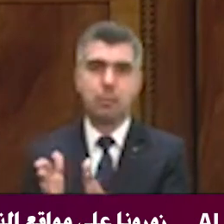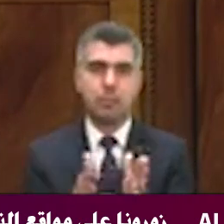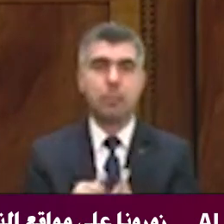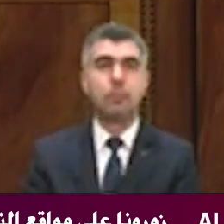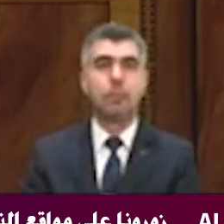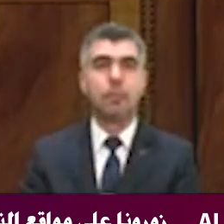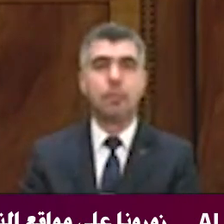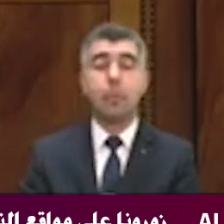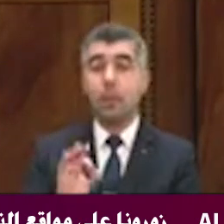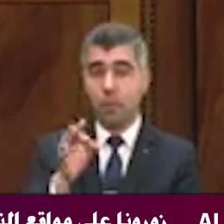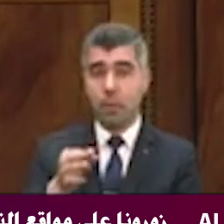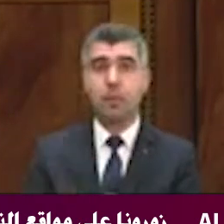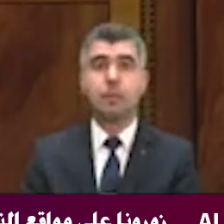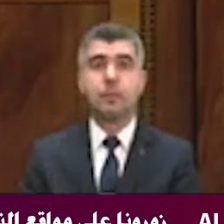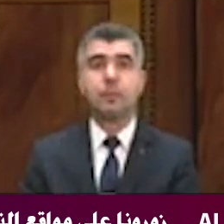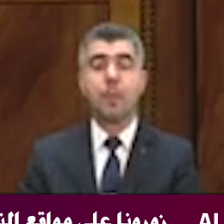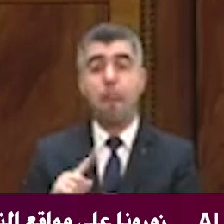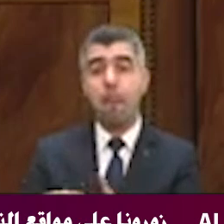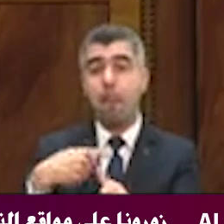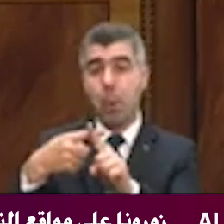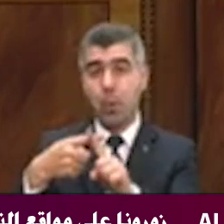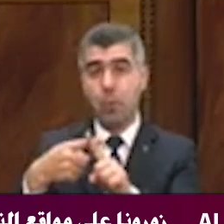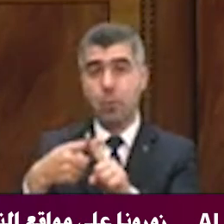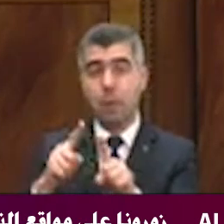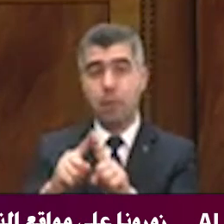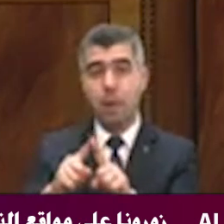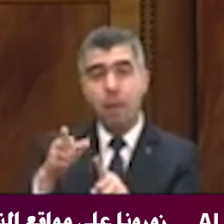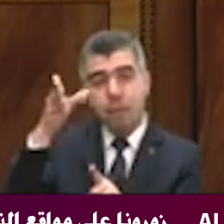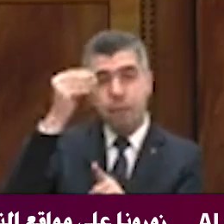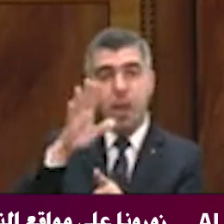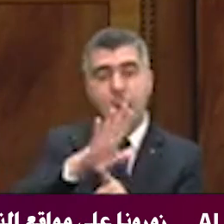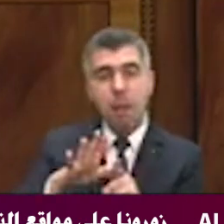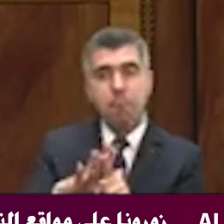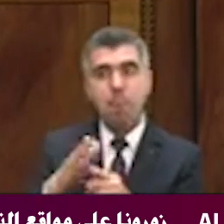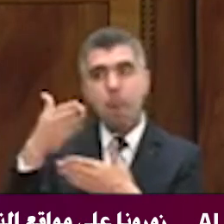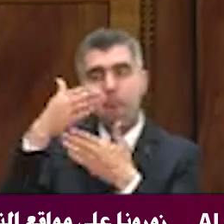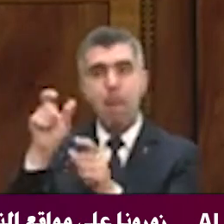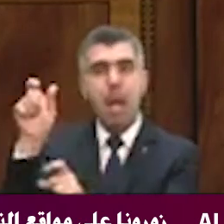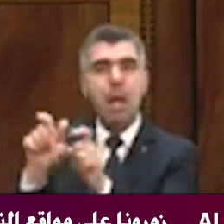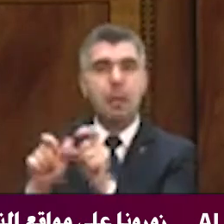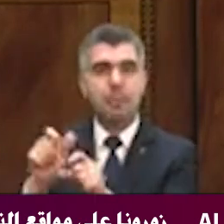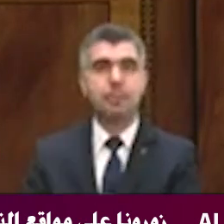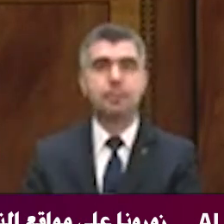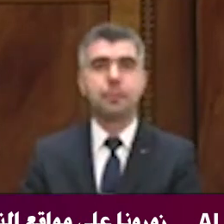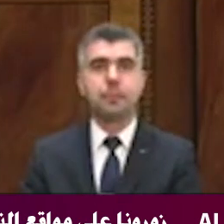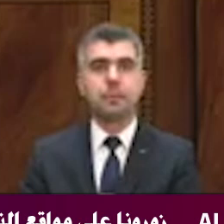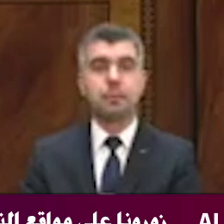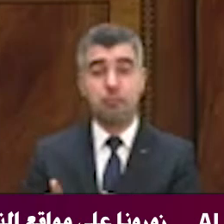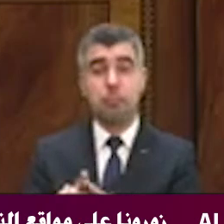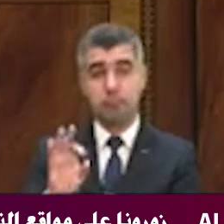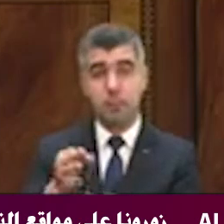هناك حاجة أيضاً إلى استشعار انتظارات المغاربة، والحاجة إلى